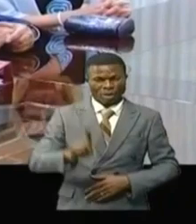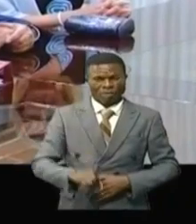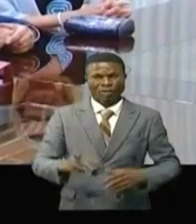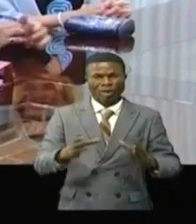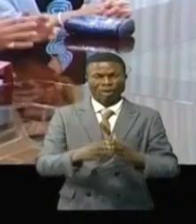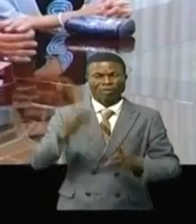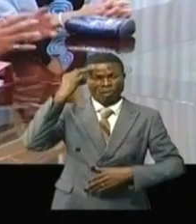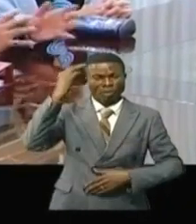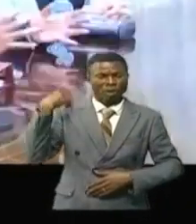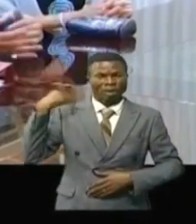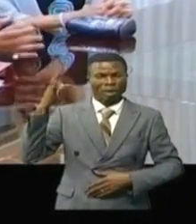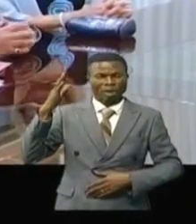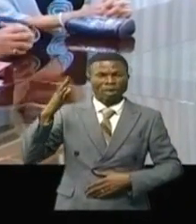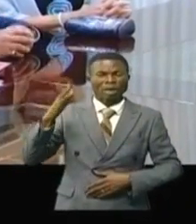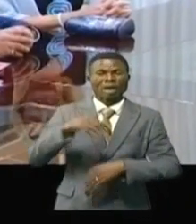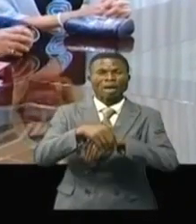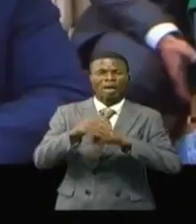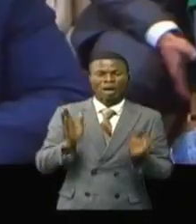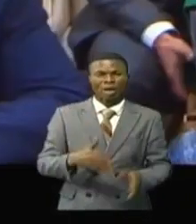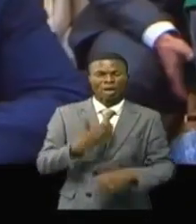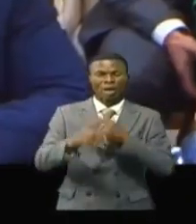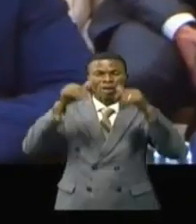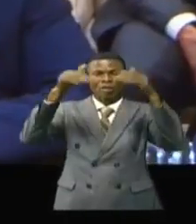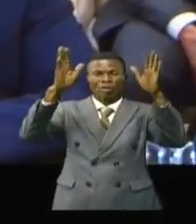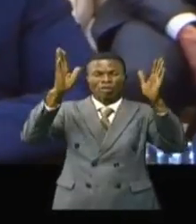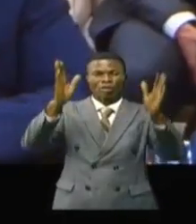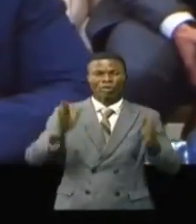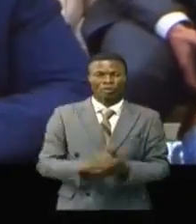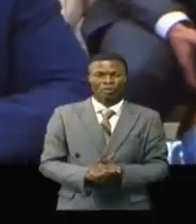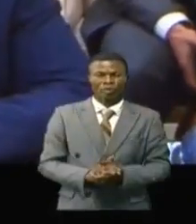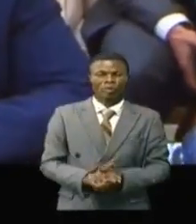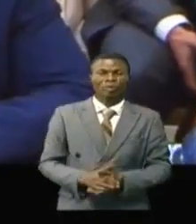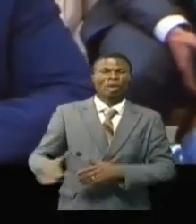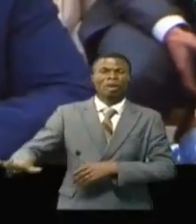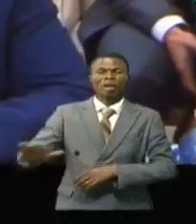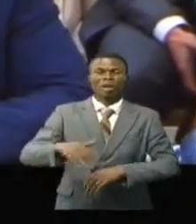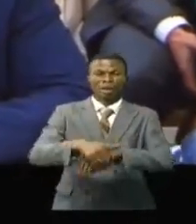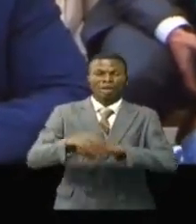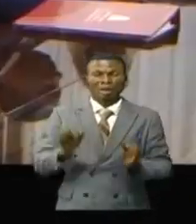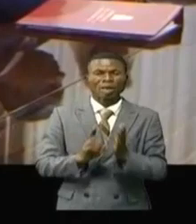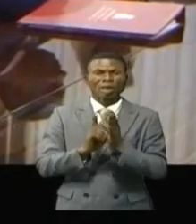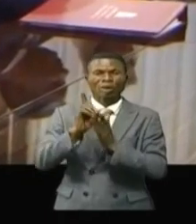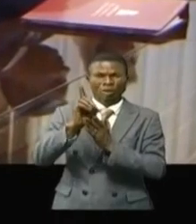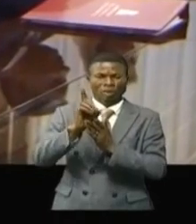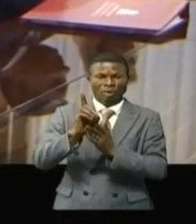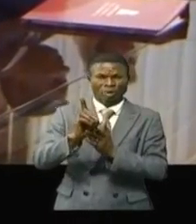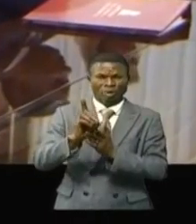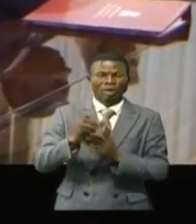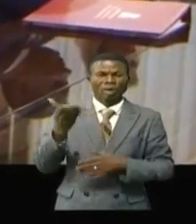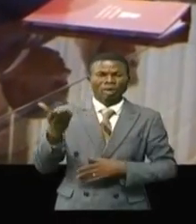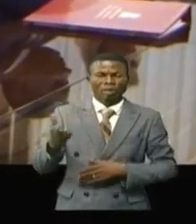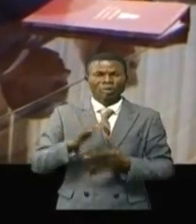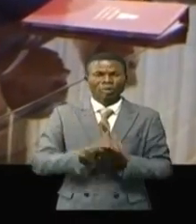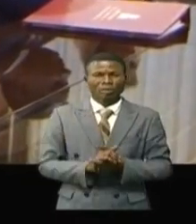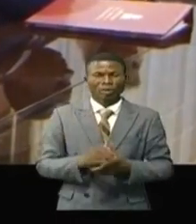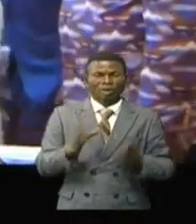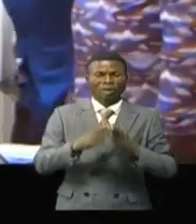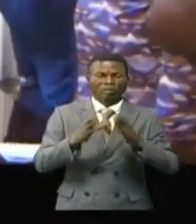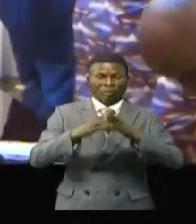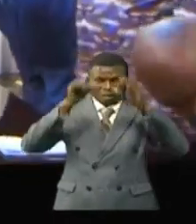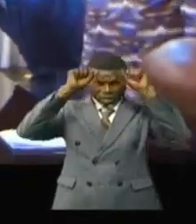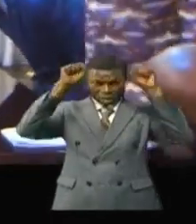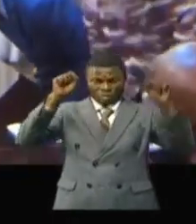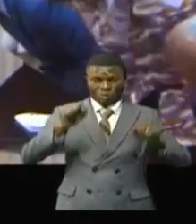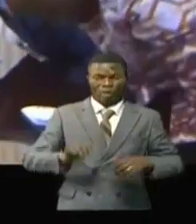du ministre d'État britannique aux Affaires étrangères, du Commonwealth et du Développement Lord Ahmad. Avec le président de